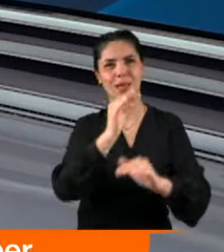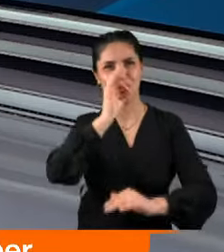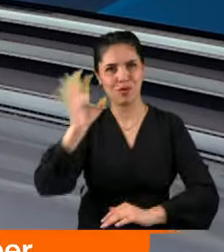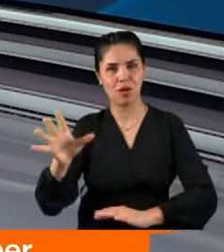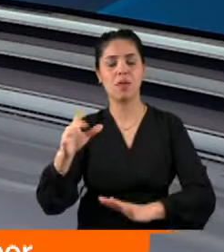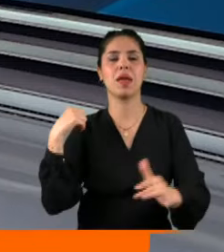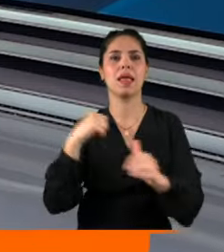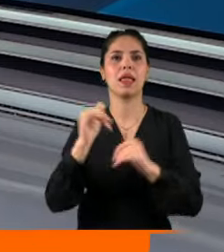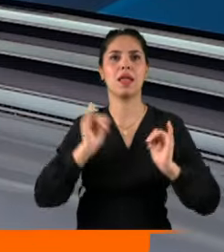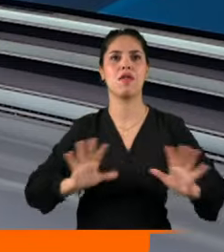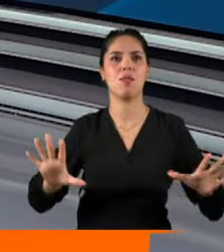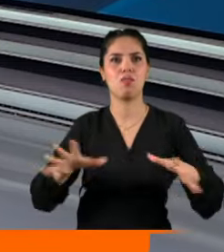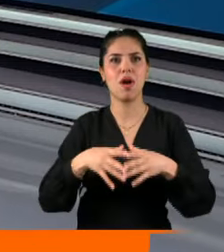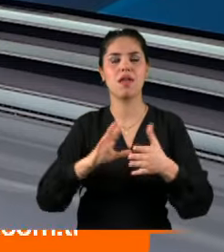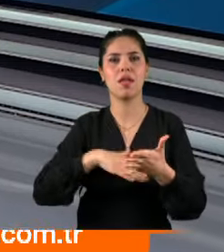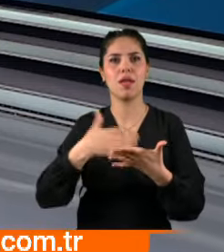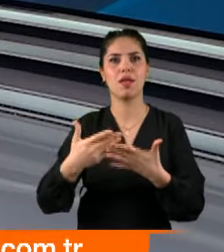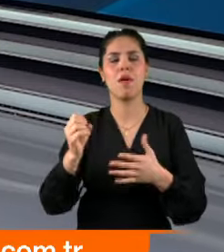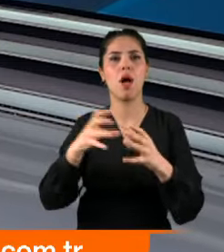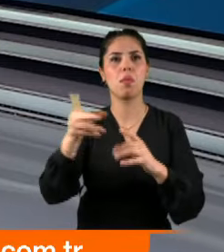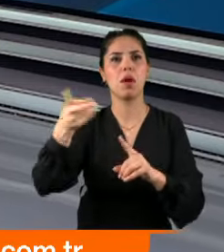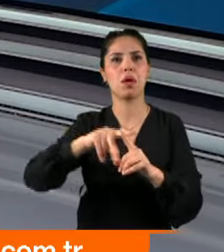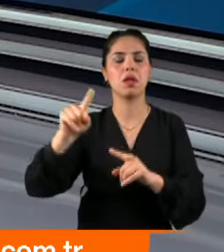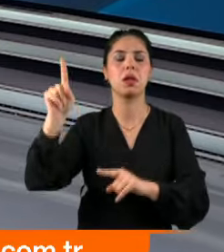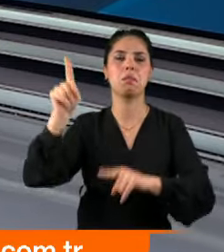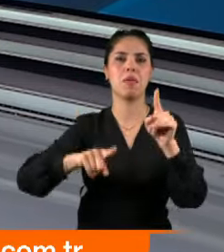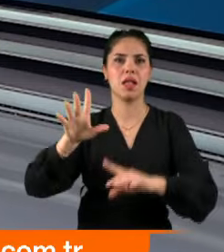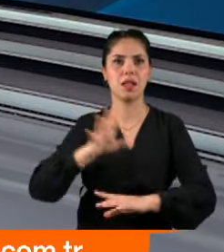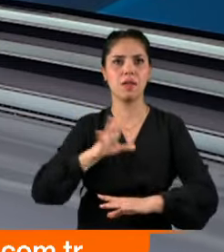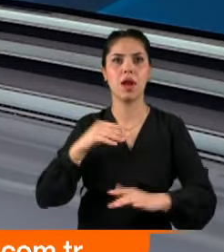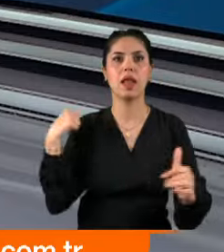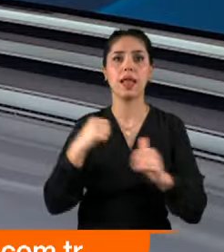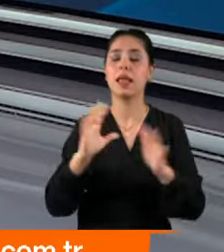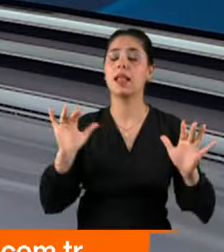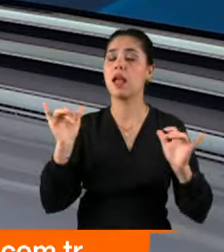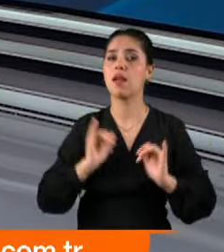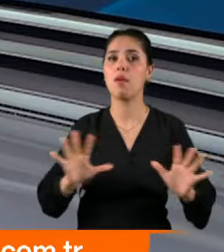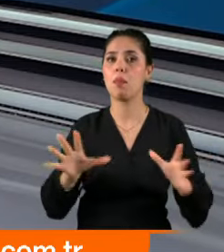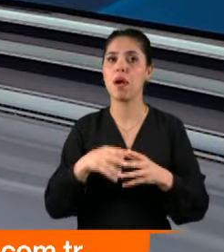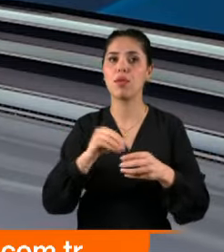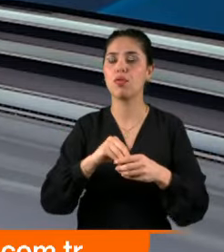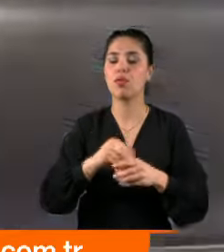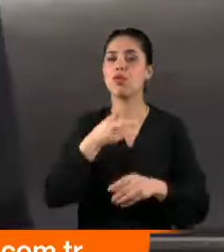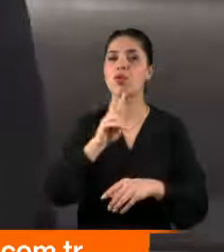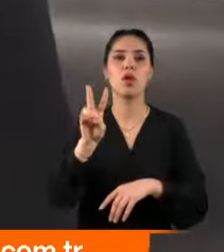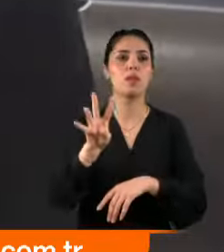Partisi'nden istifa edip AK Parti'ye katılımlar. İşte Yeniden Refah Partisi cephesinde son 24 saat.